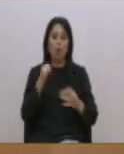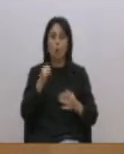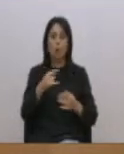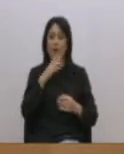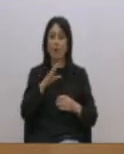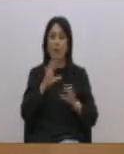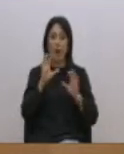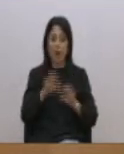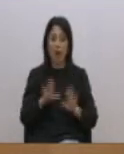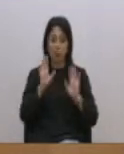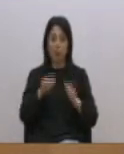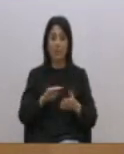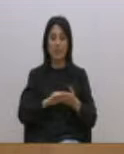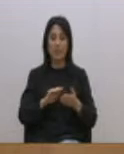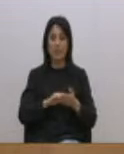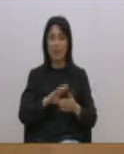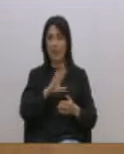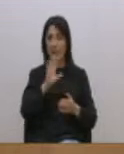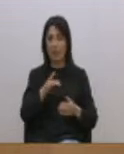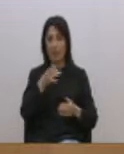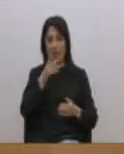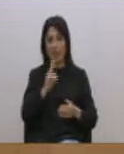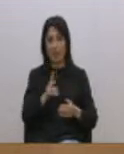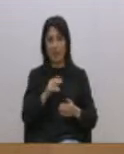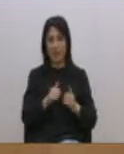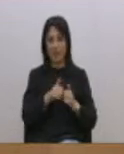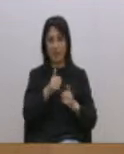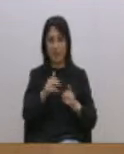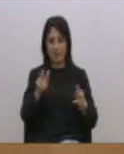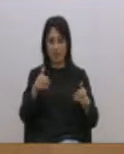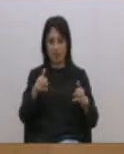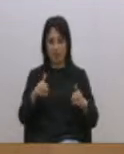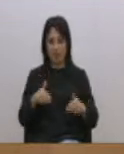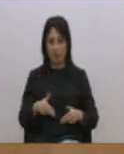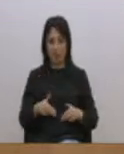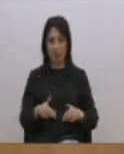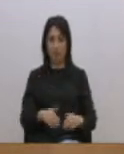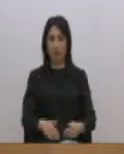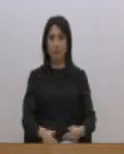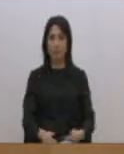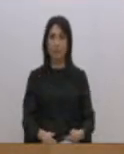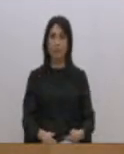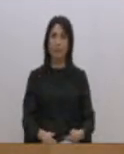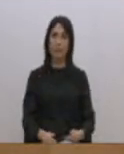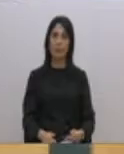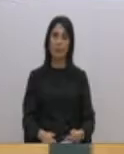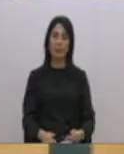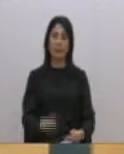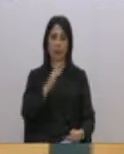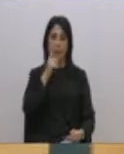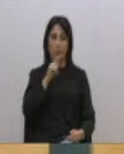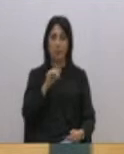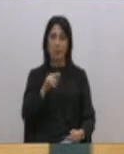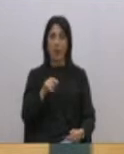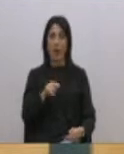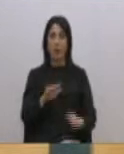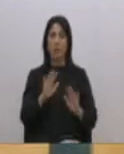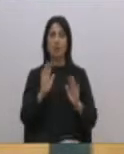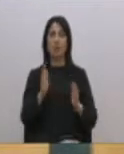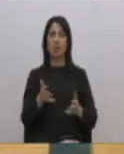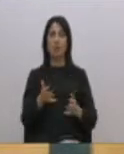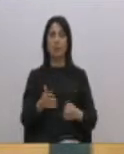უბრალოდ კანონს ხო იმით უწერთ, რომ ყველა რისკები წინასწარ გავთვალოთ. ბატონო, ნახეთ რა არის ხალხი თამარ. ამ